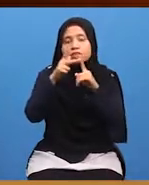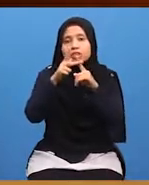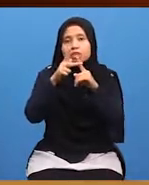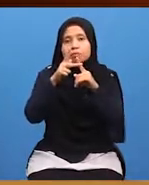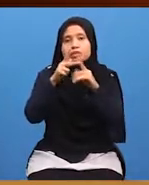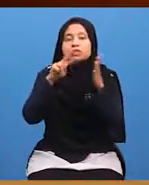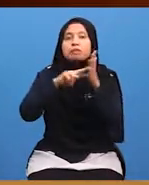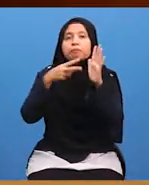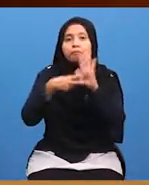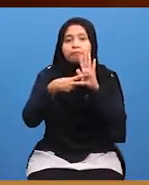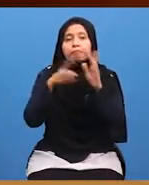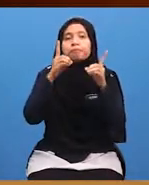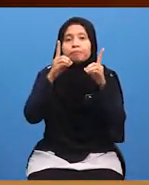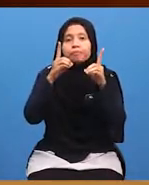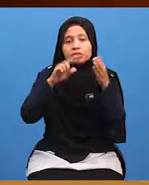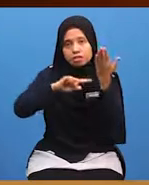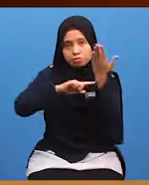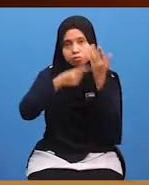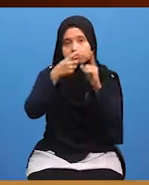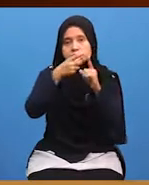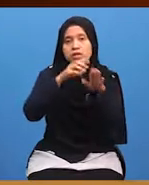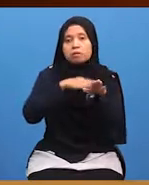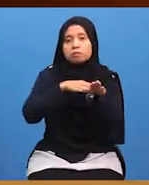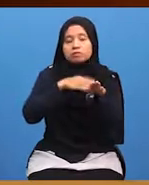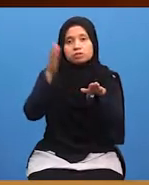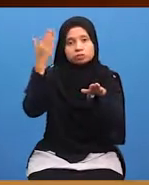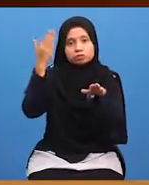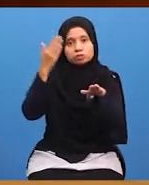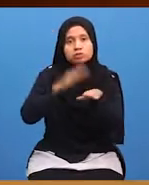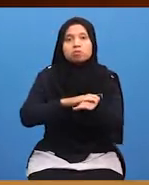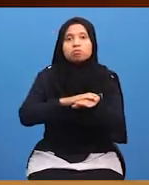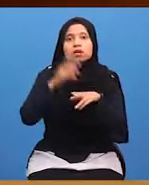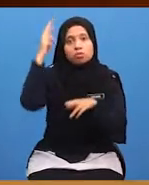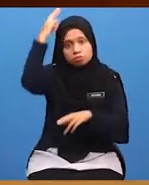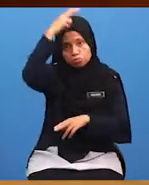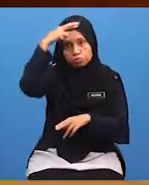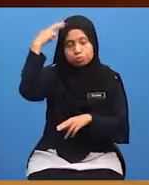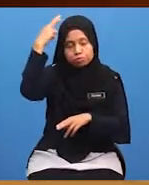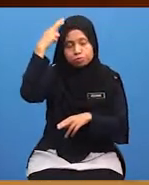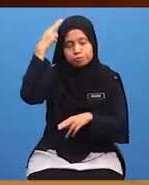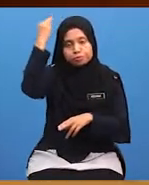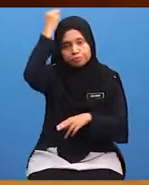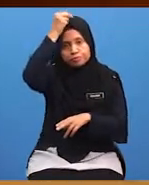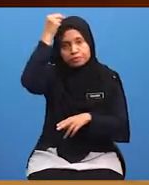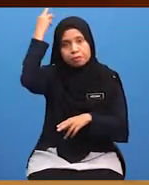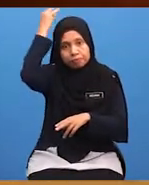pendidikan yang diasaskan bermula pada zaman junjungan besar Nabi Muhammad sallallahu alaihi